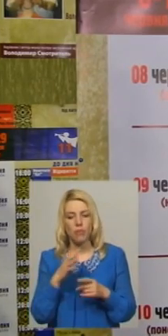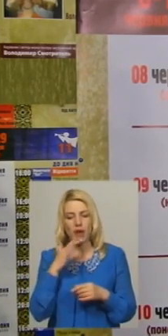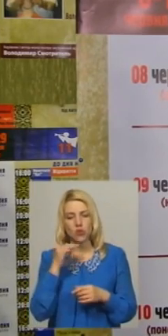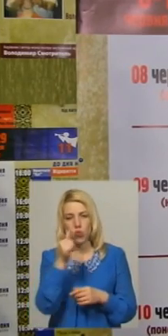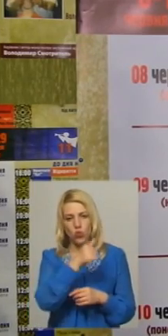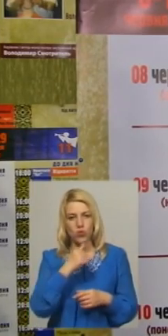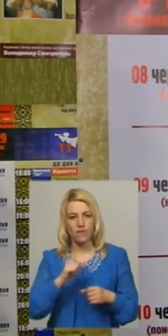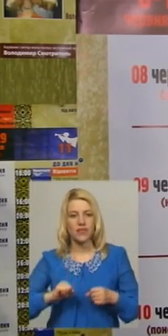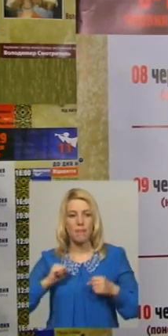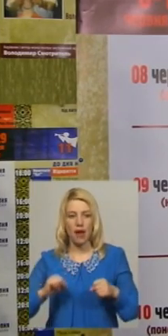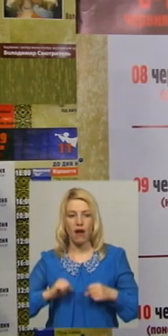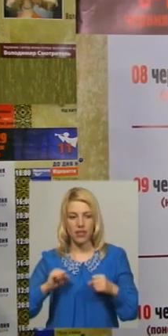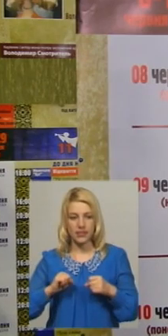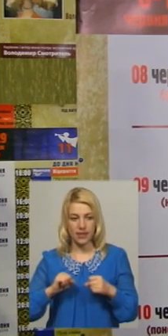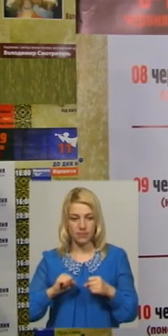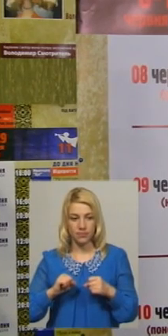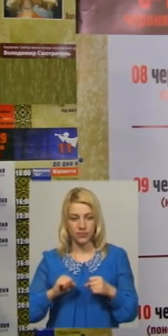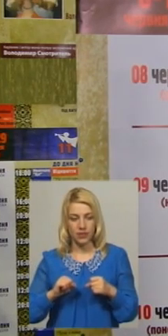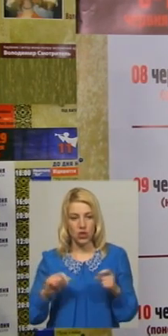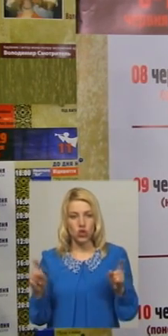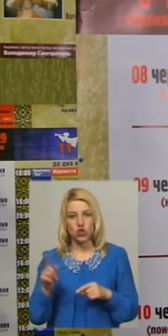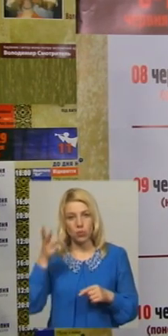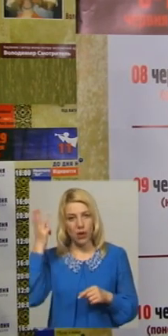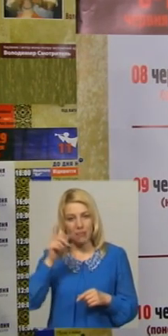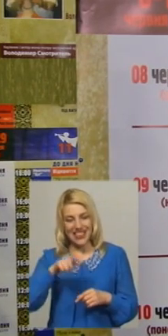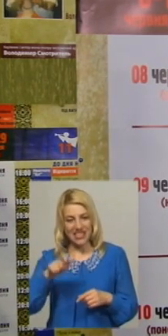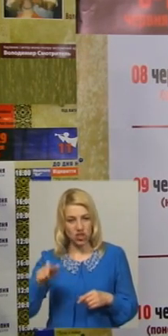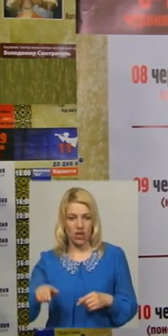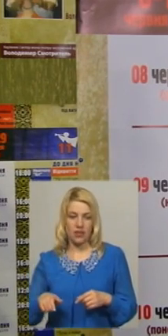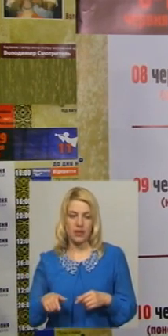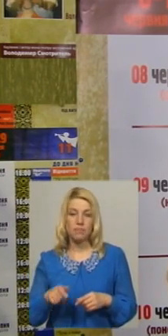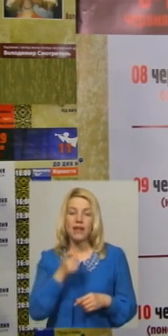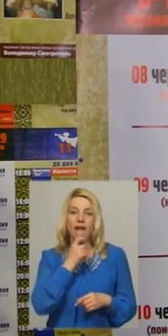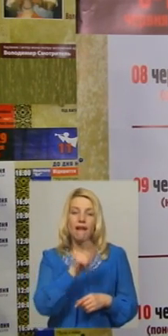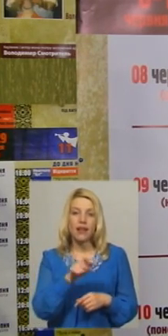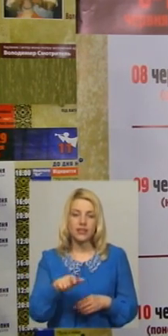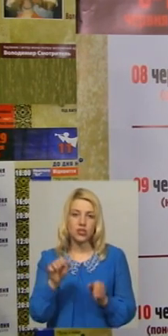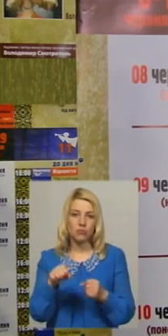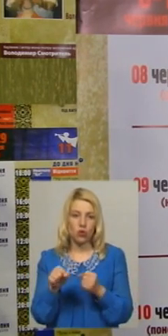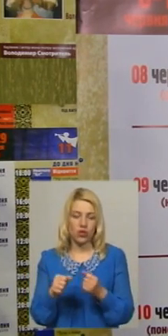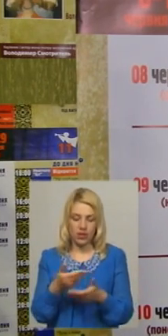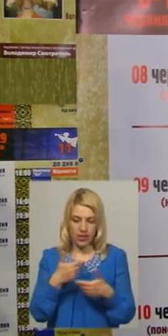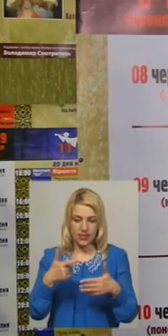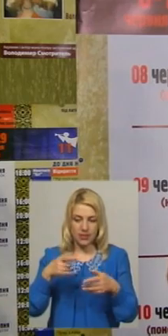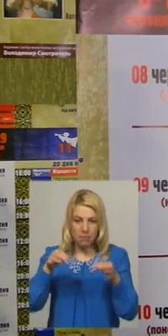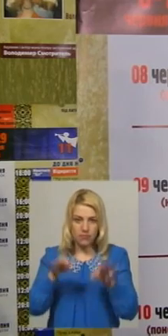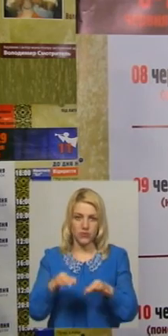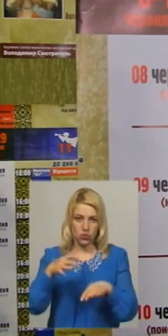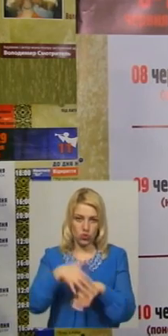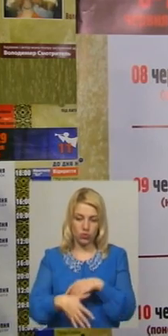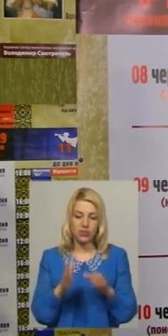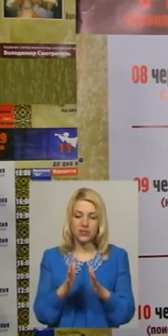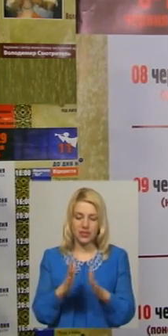намагалися, ну, щоб хмельничани, глядачі могли нас вірно зрозуміти, що тільки